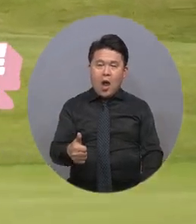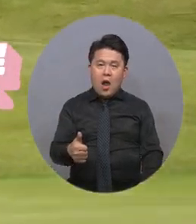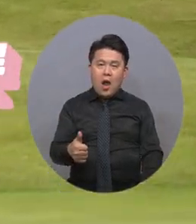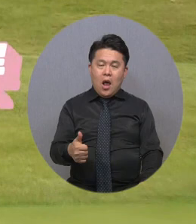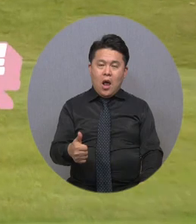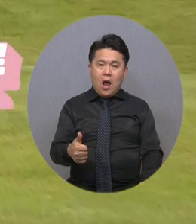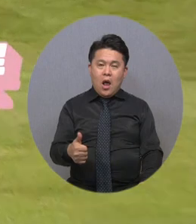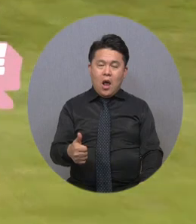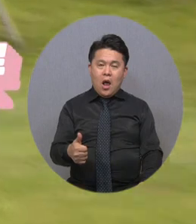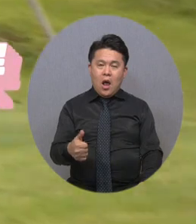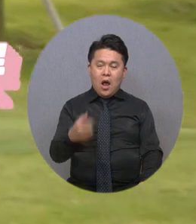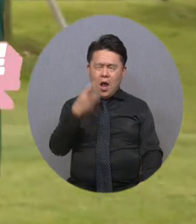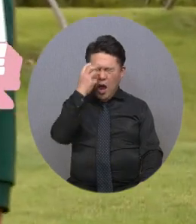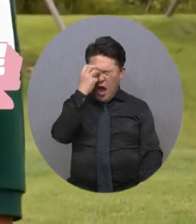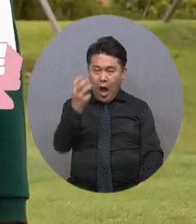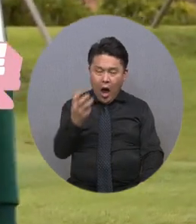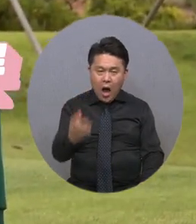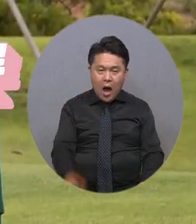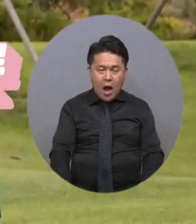야. 아.